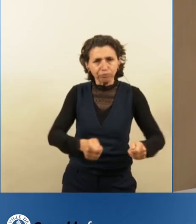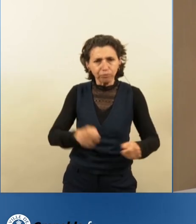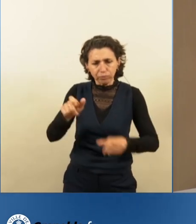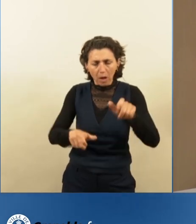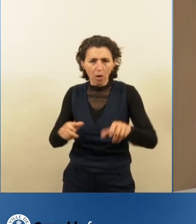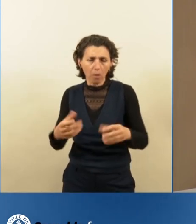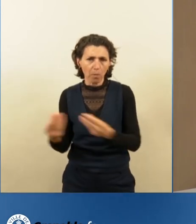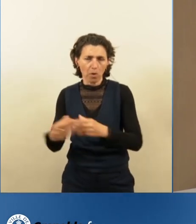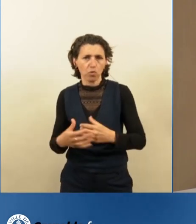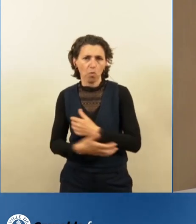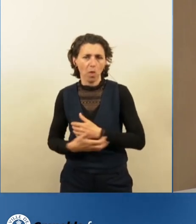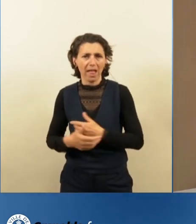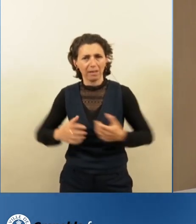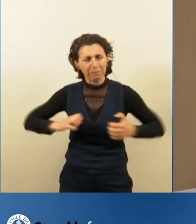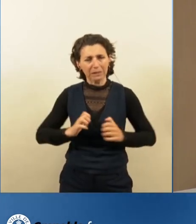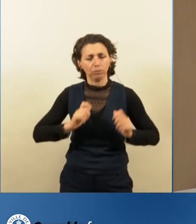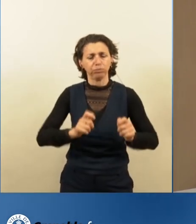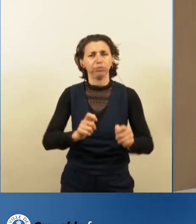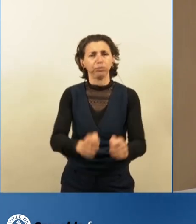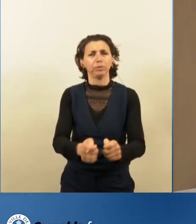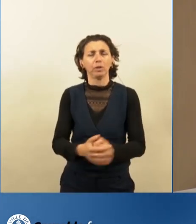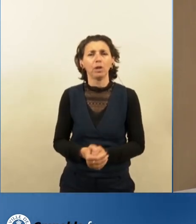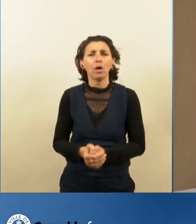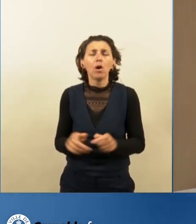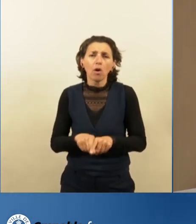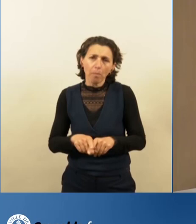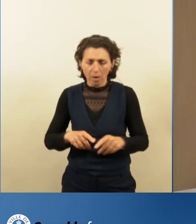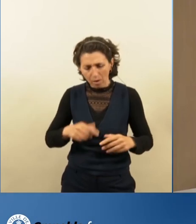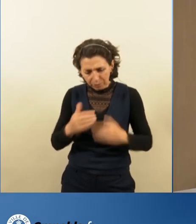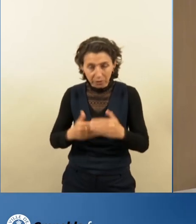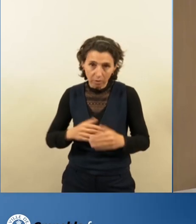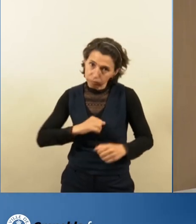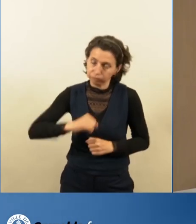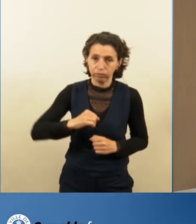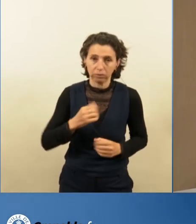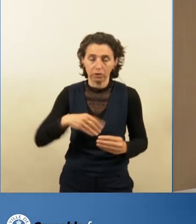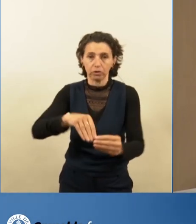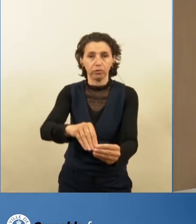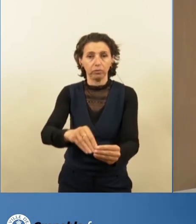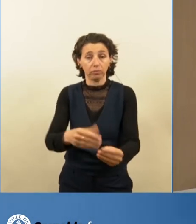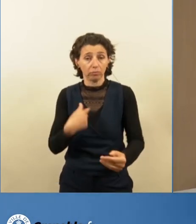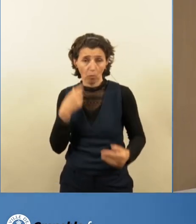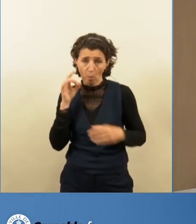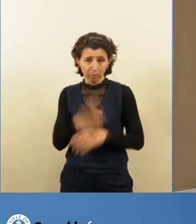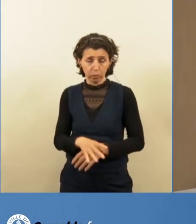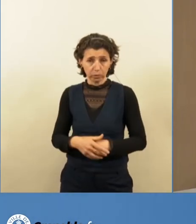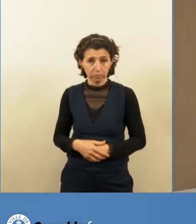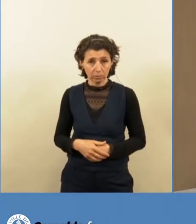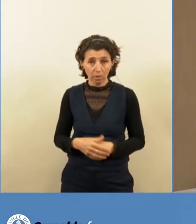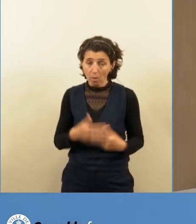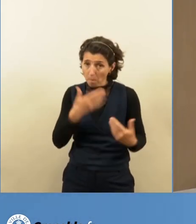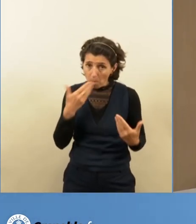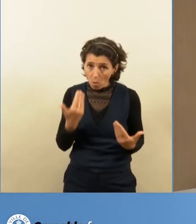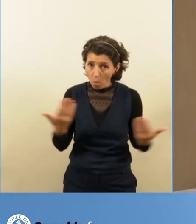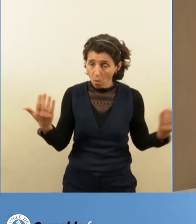on ne faisant qu'accélérer un processus un processus déjà en cours il serait bien plus pertinent d'utiliser l'argent de ces